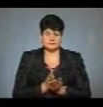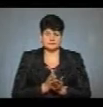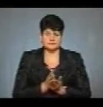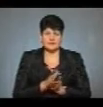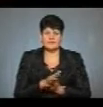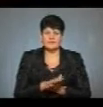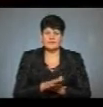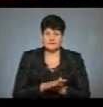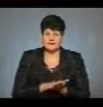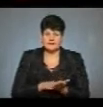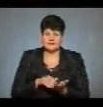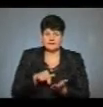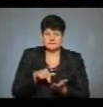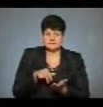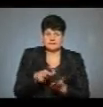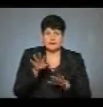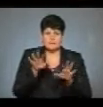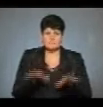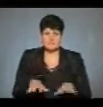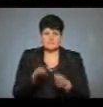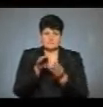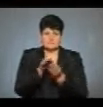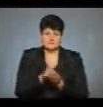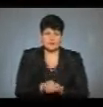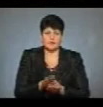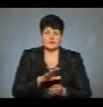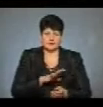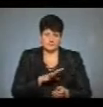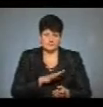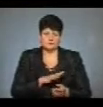Далі колона рушила на місцеве кладовище, де відбувся чин поховання.